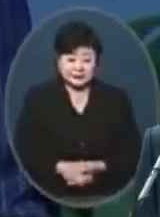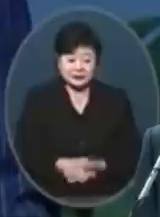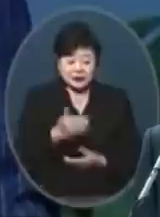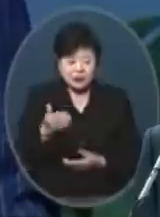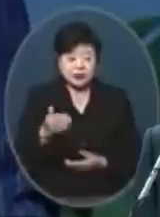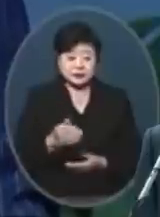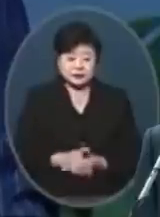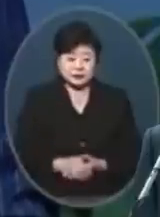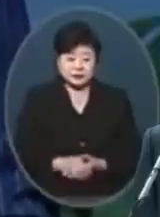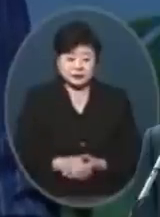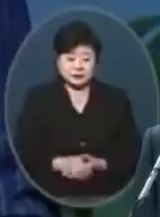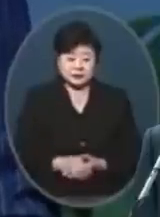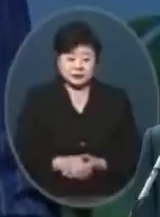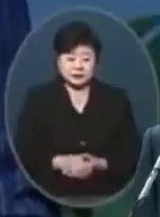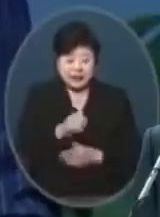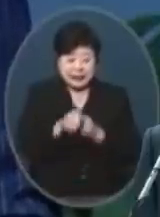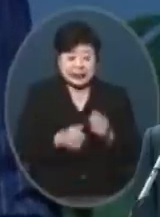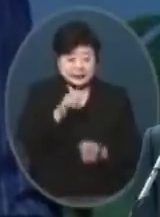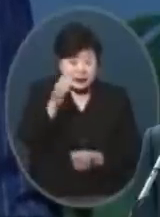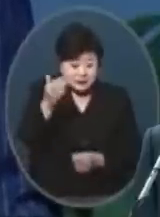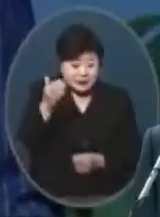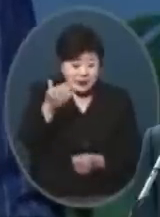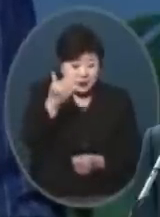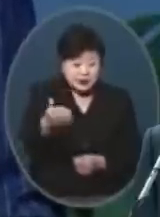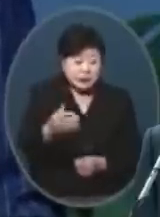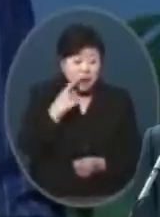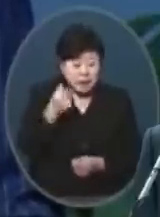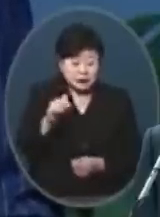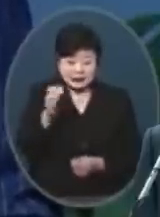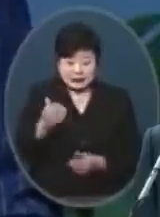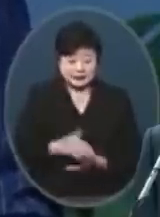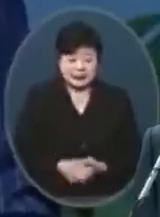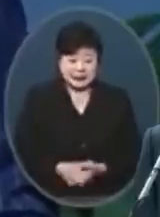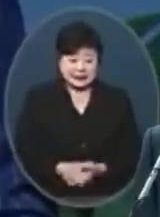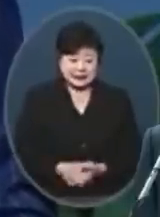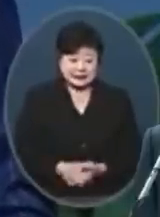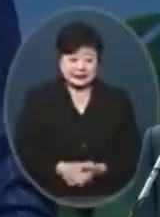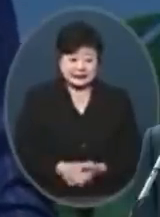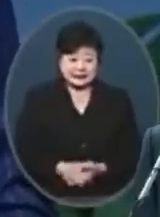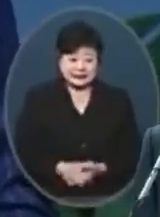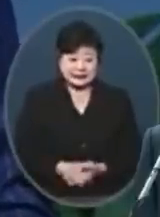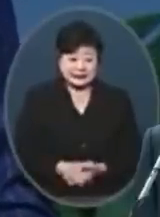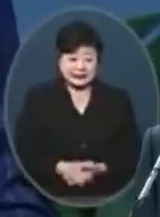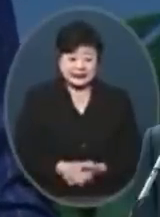여러분의 하나님이십니다. 여러분의 아버지가 되십니다.